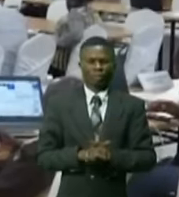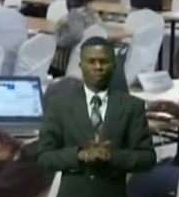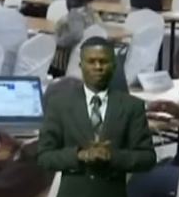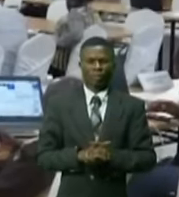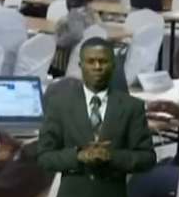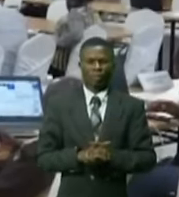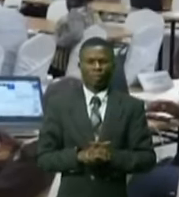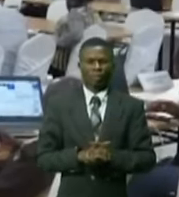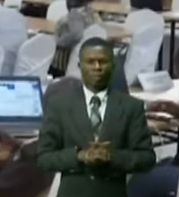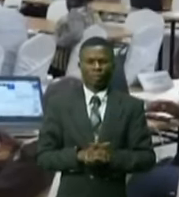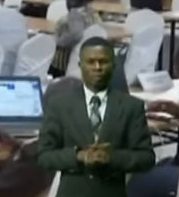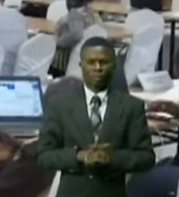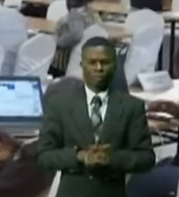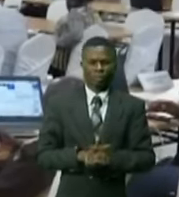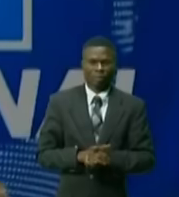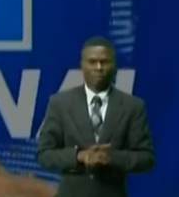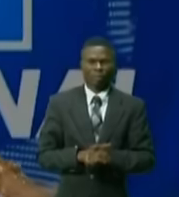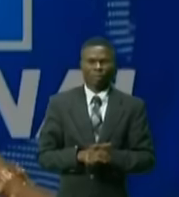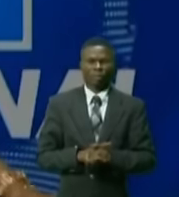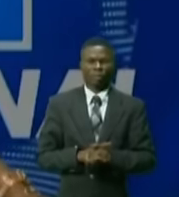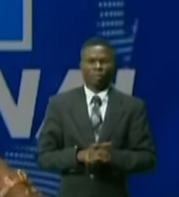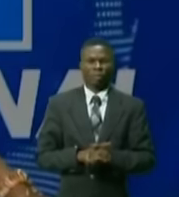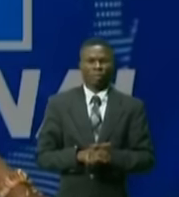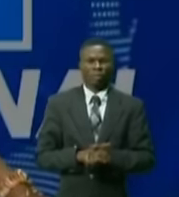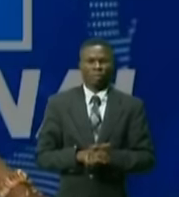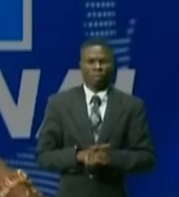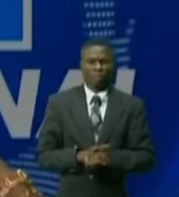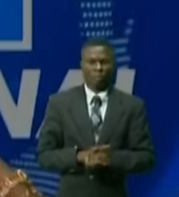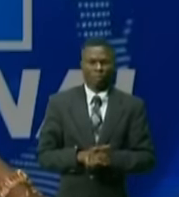La mission de supervision partielle.